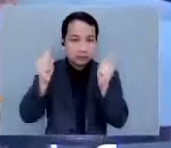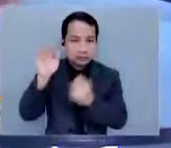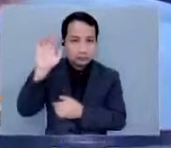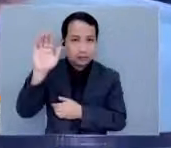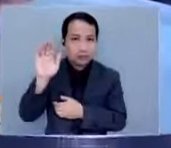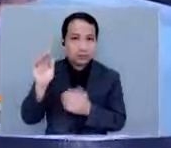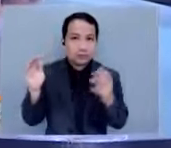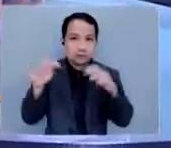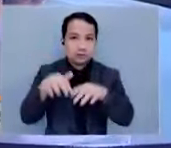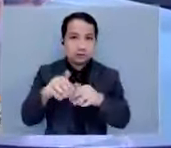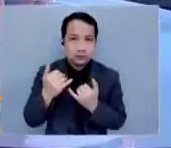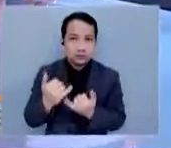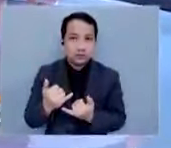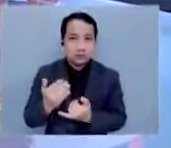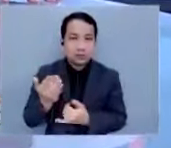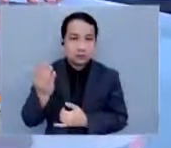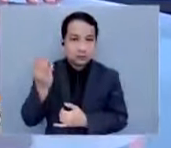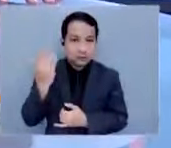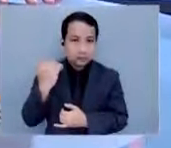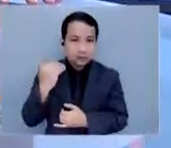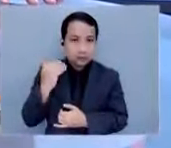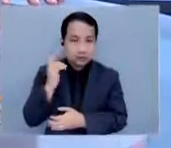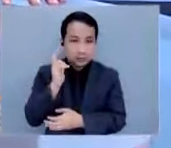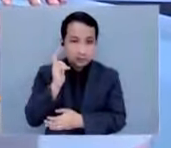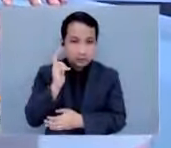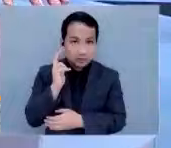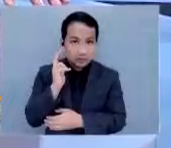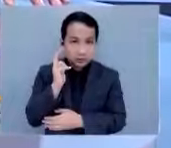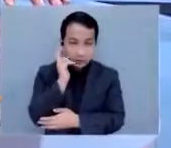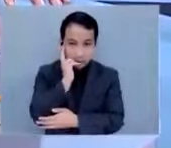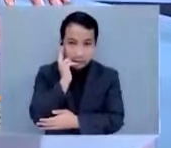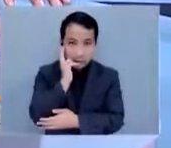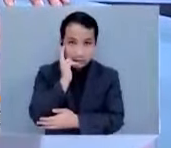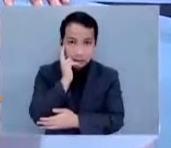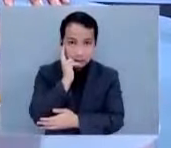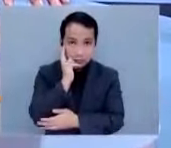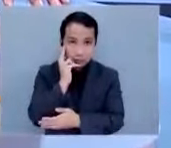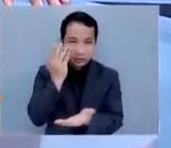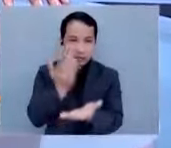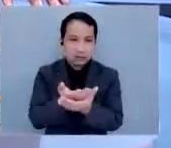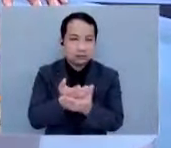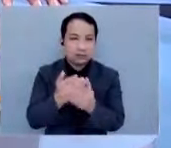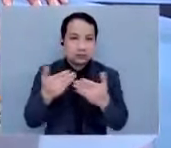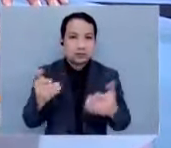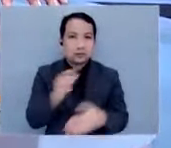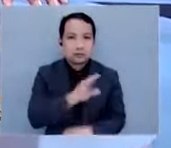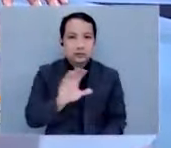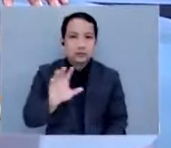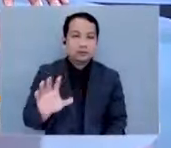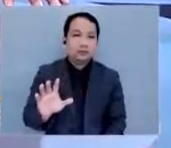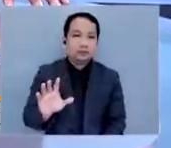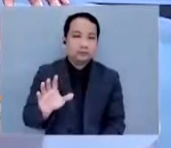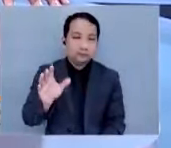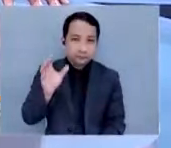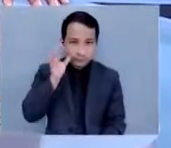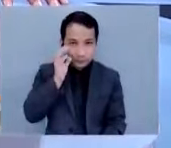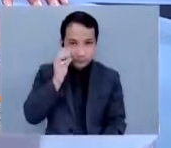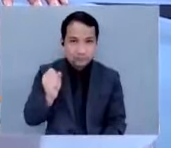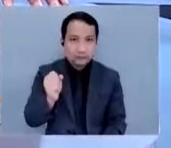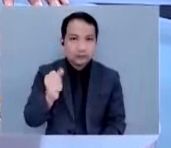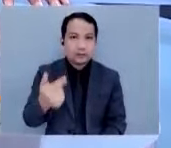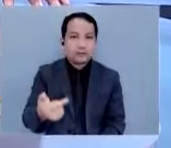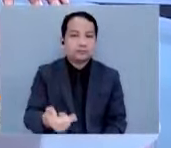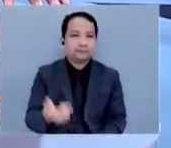ngayong gabi si dating Pangulong Rodrigo Duterte. At mula sa Maynila, nasa frontline na balitang yan si Camille Samonte. Camille, ano